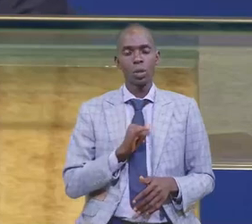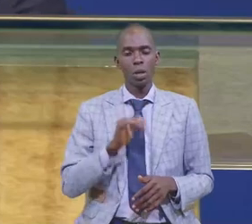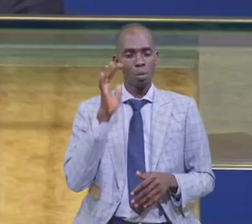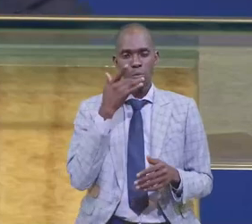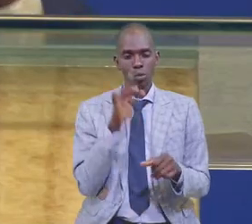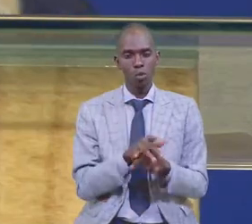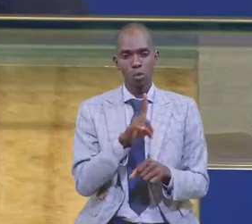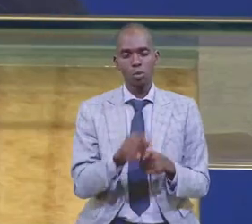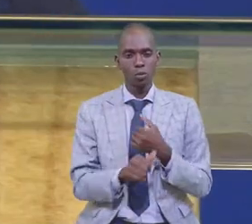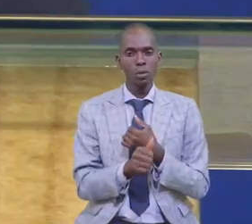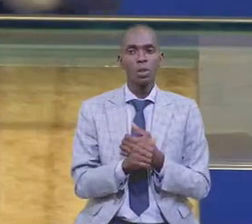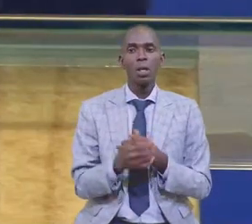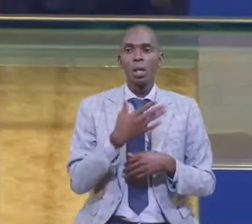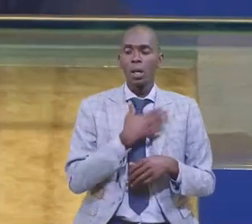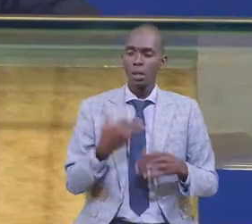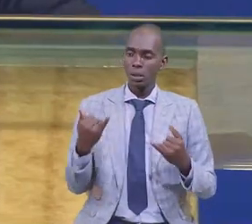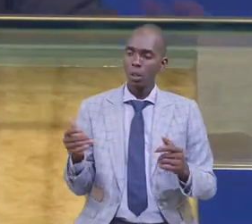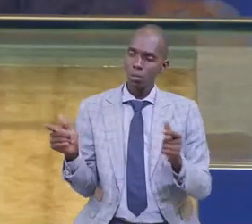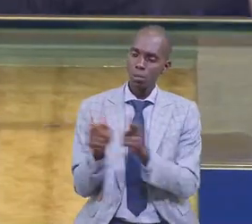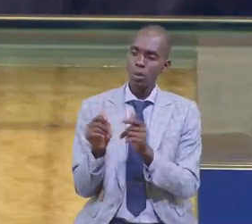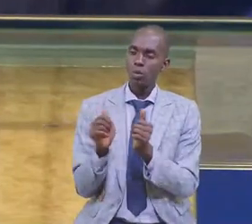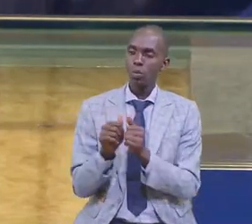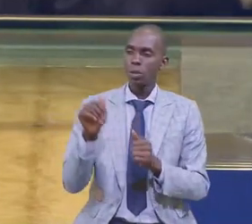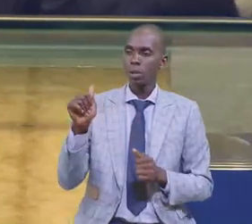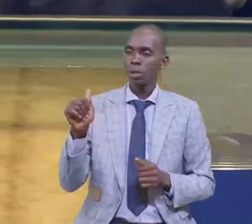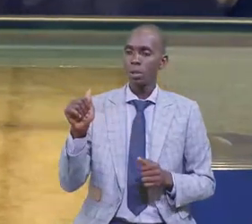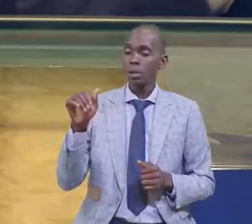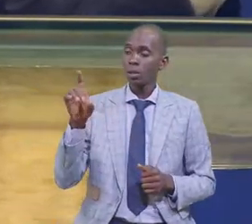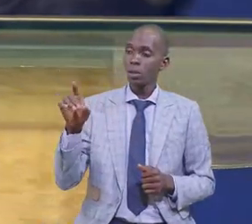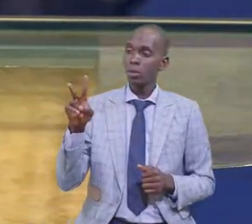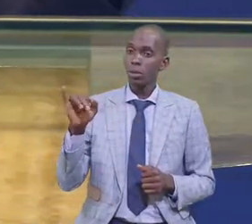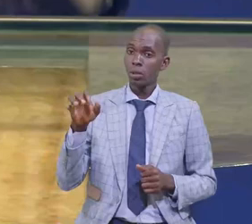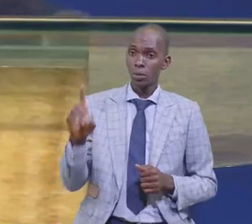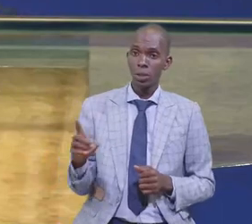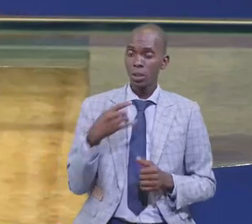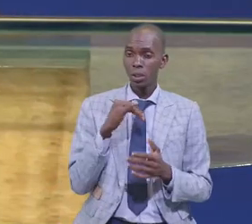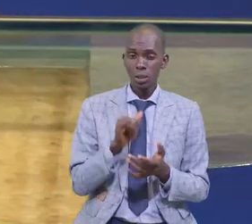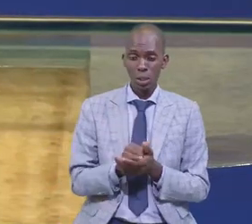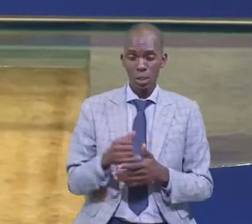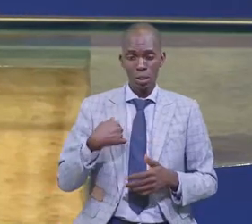vers David pour dire que je vais te ramener tout Israël. Je vais ôter cela